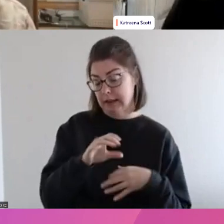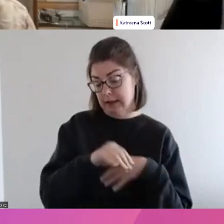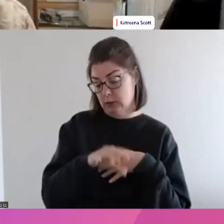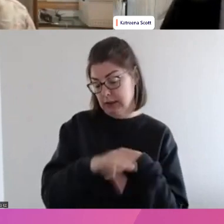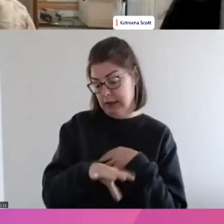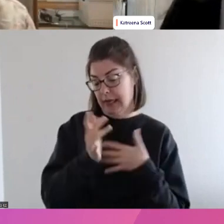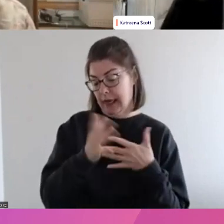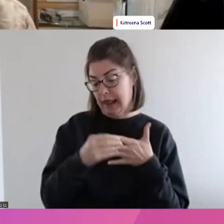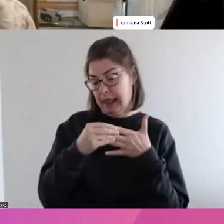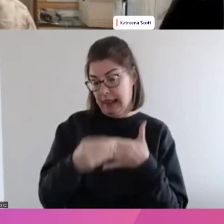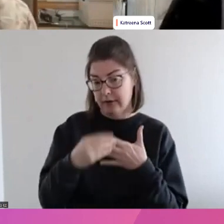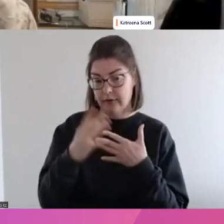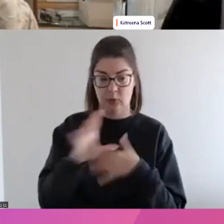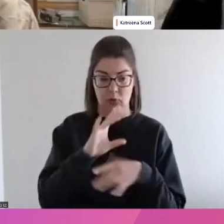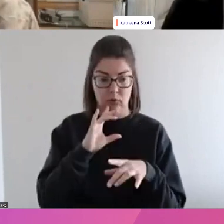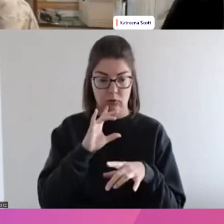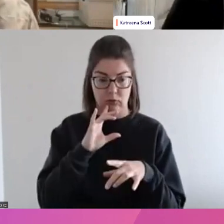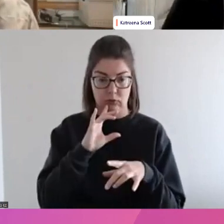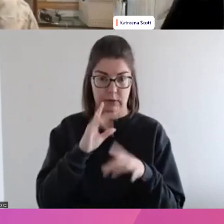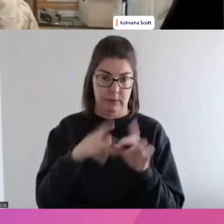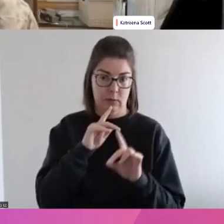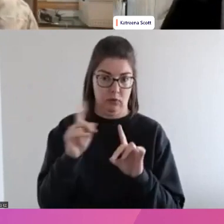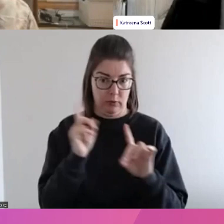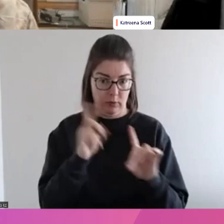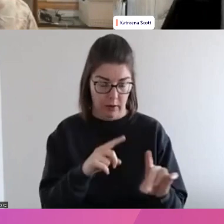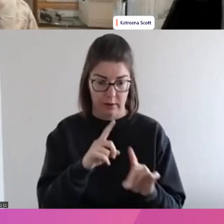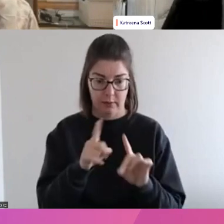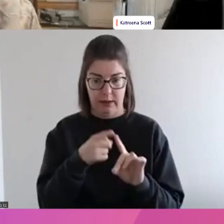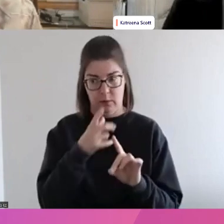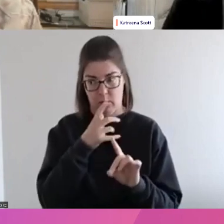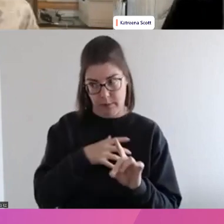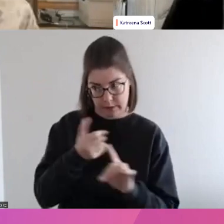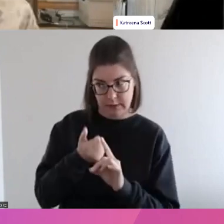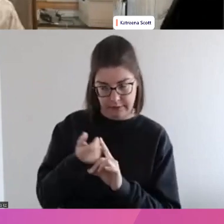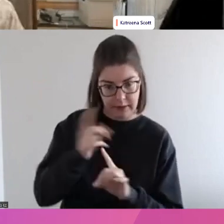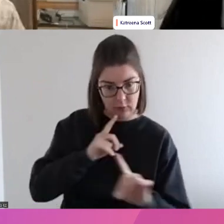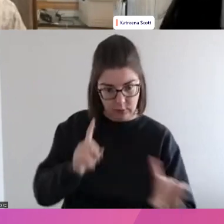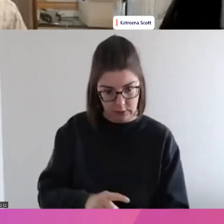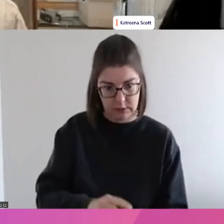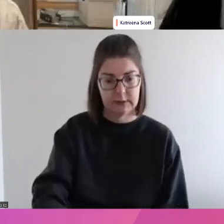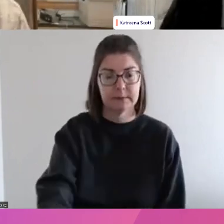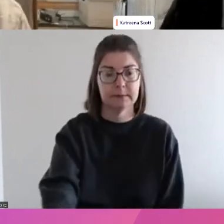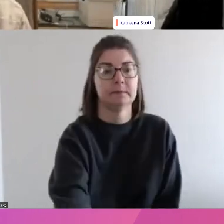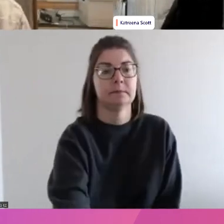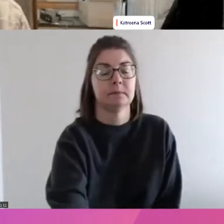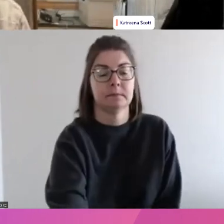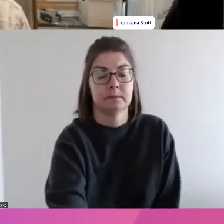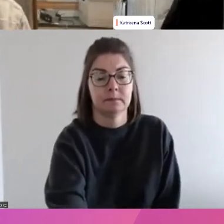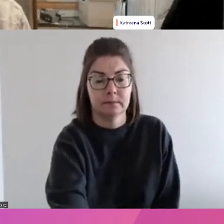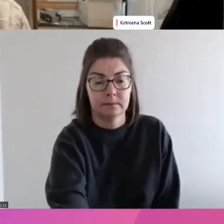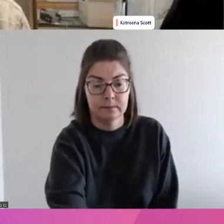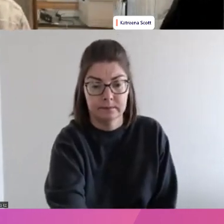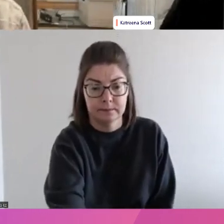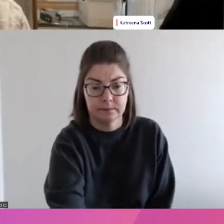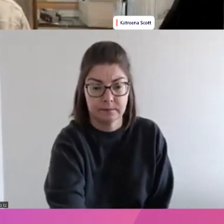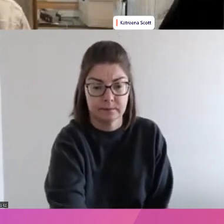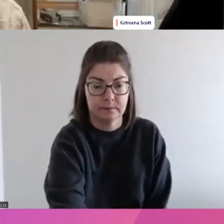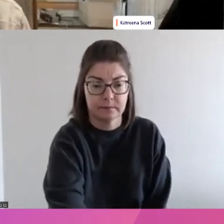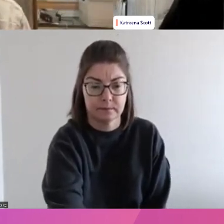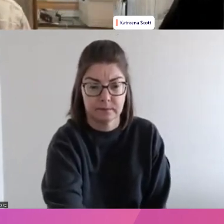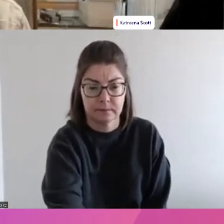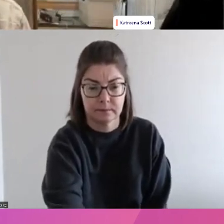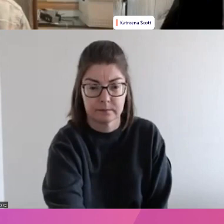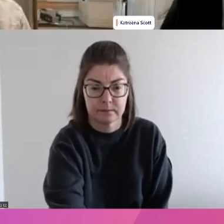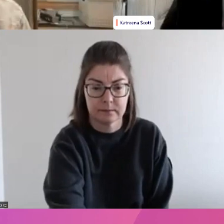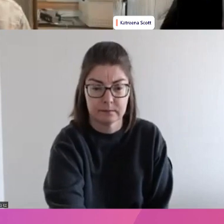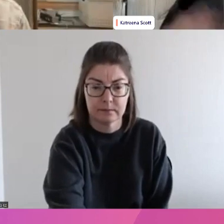ce que vous dites. C'est-à-dire que la définition du counseling a été, en fait, proposée